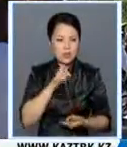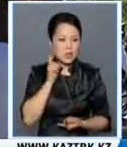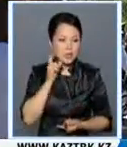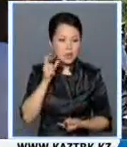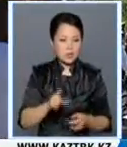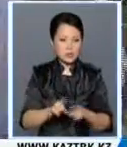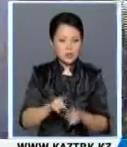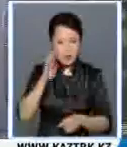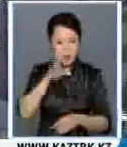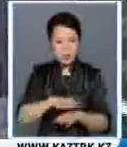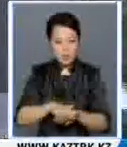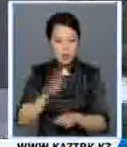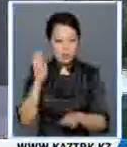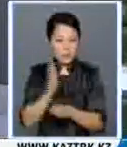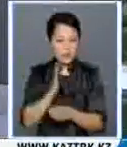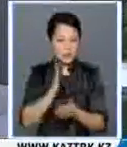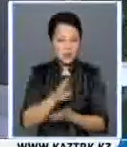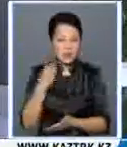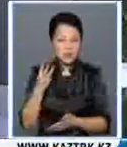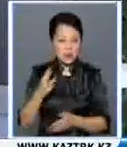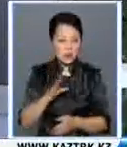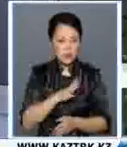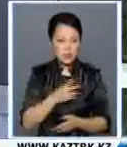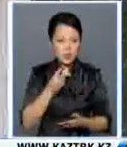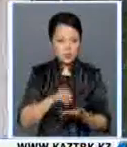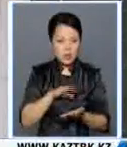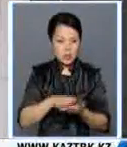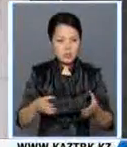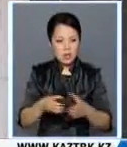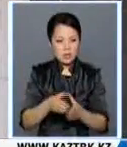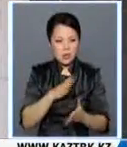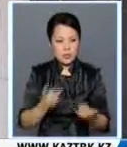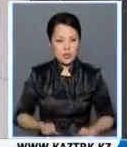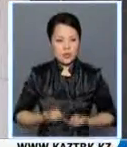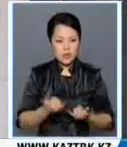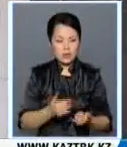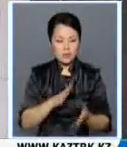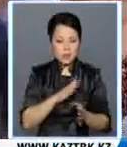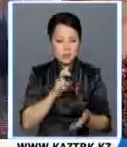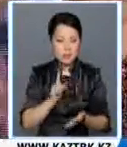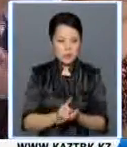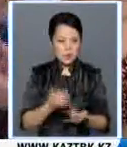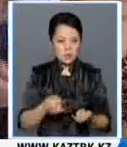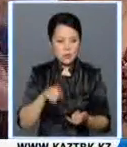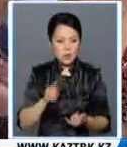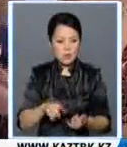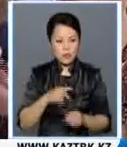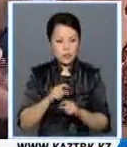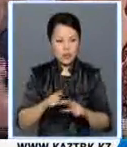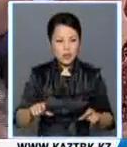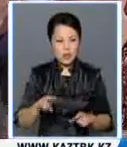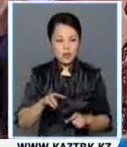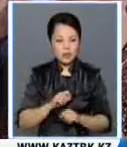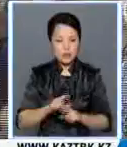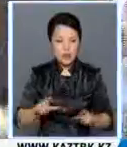батырға елбасы жарлығымен 3-ші дәрежелі айбын ордені тағайындалды. Бағжан Ақыпбеков Талдықорғандағы нөмірі 3-ші кәсіптік лицейдің